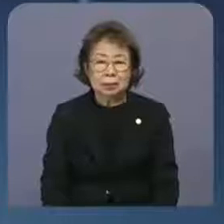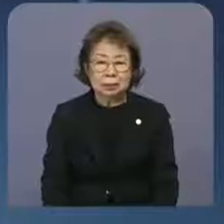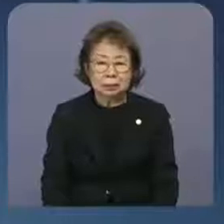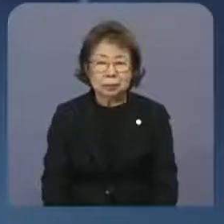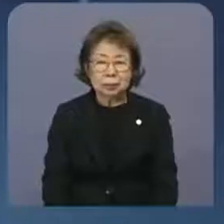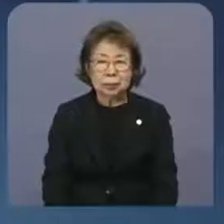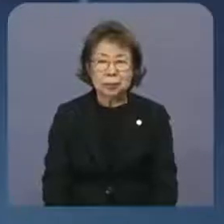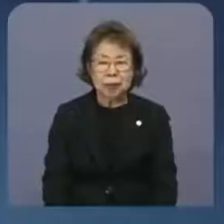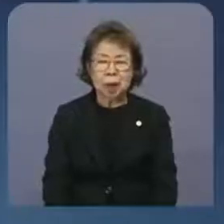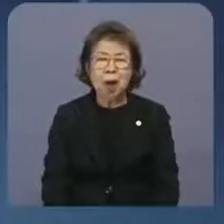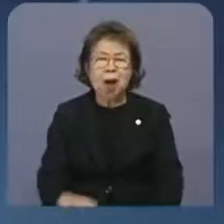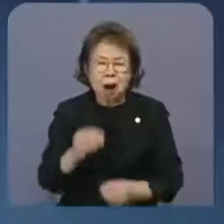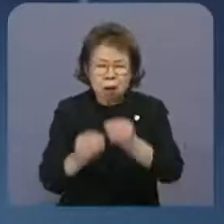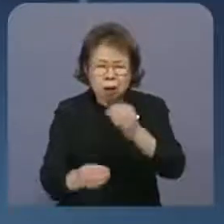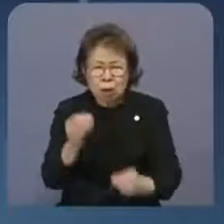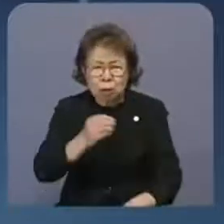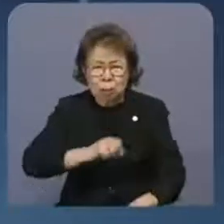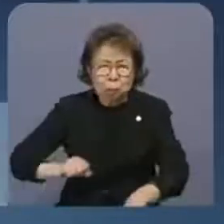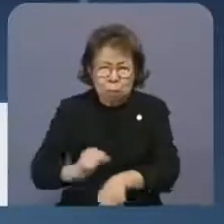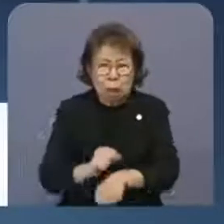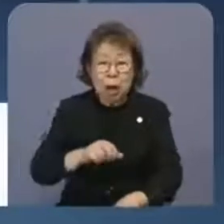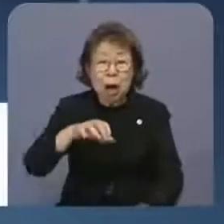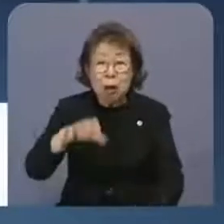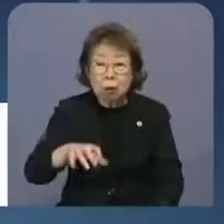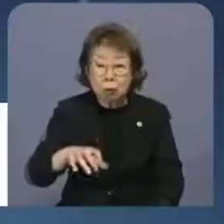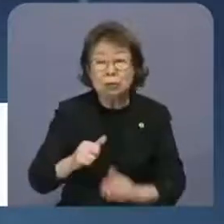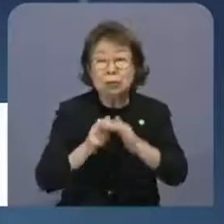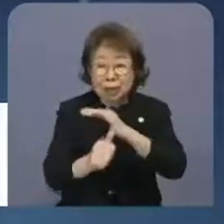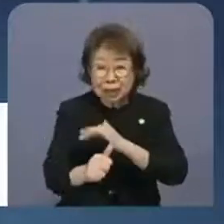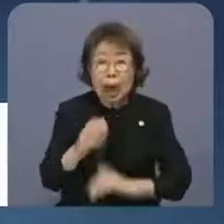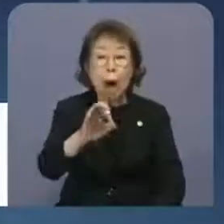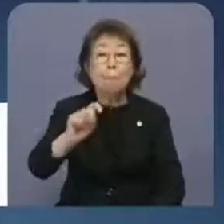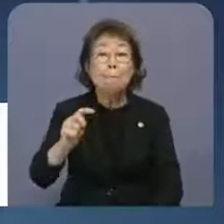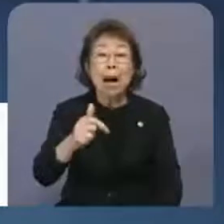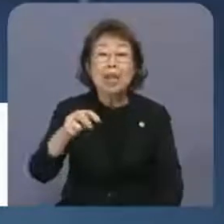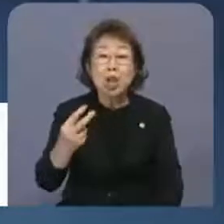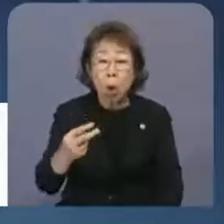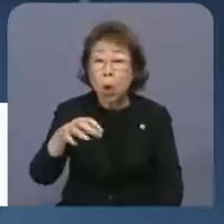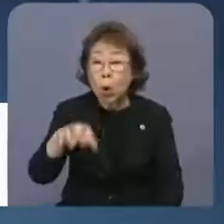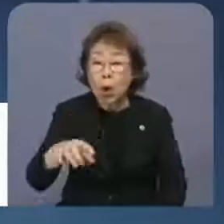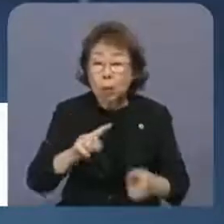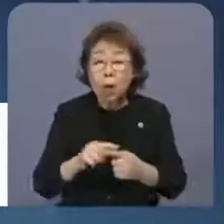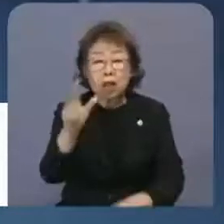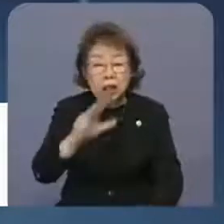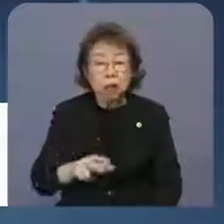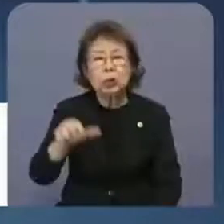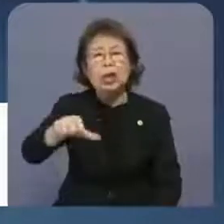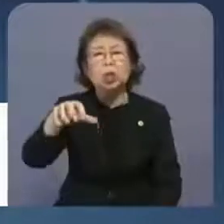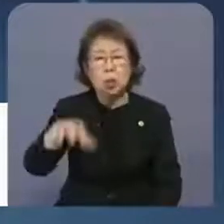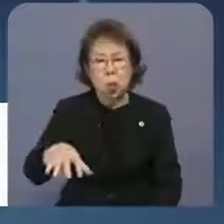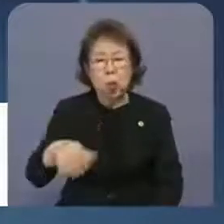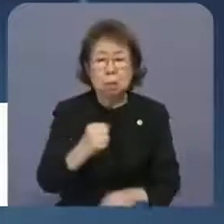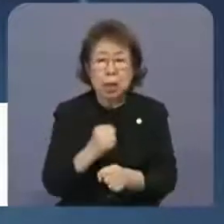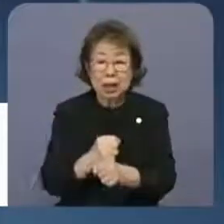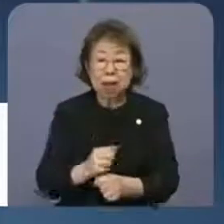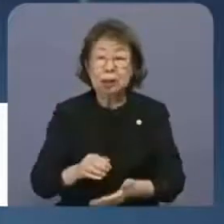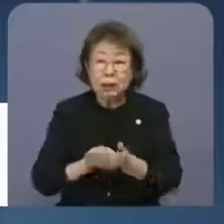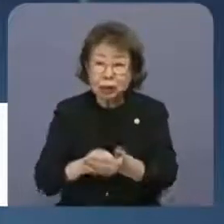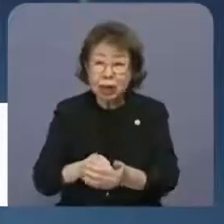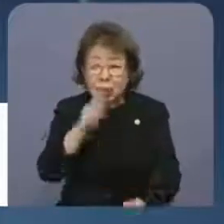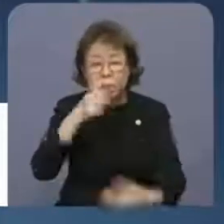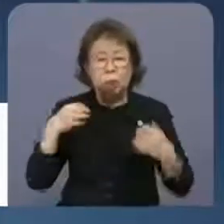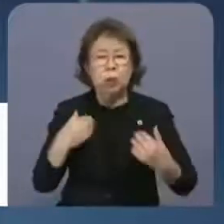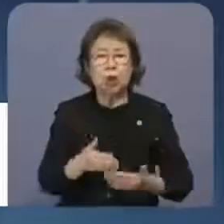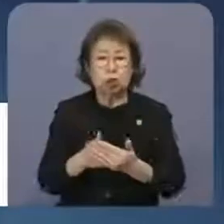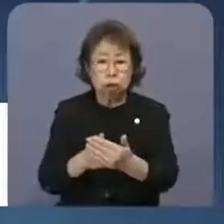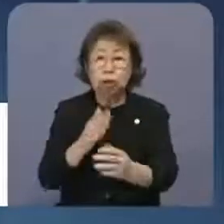첨단 기업들이 모인 혁신 공간에 상징이죠 판교테크노밸리 를 전국 5개 대도시의 만들겠다 며 정부가 추진하고 있는